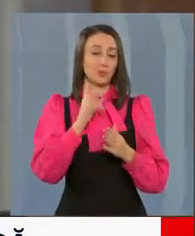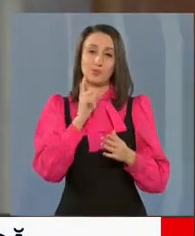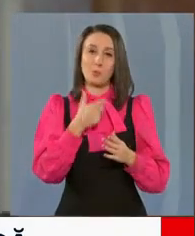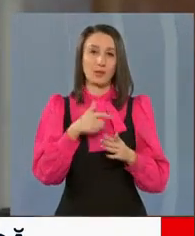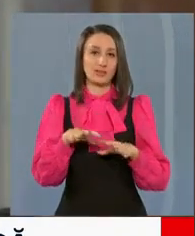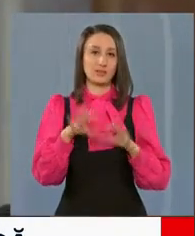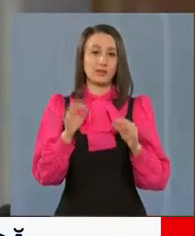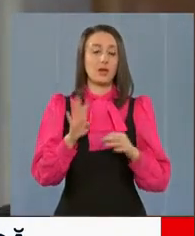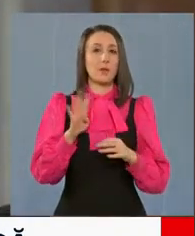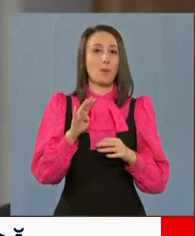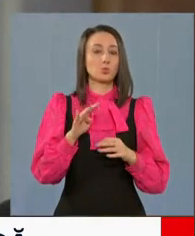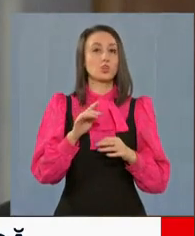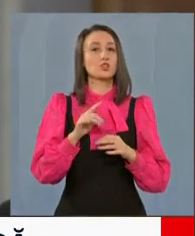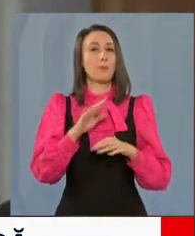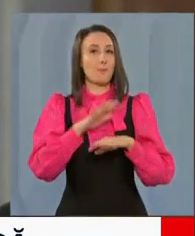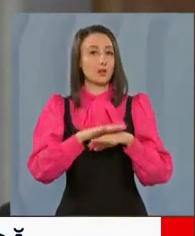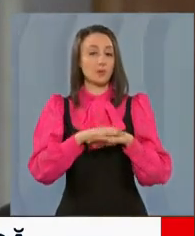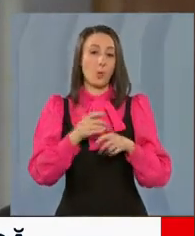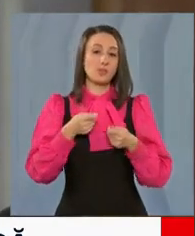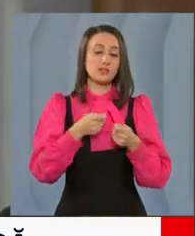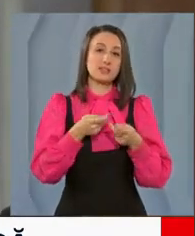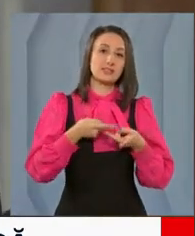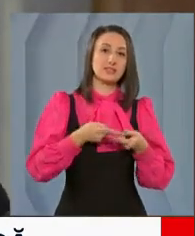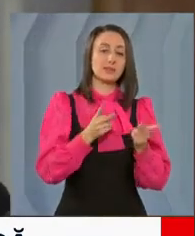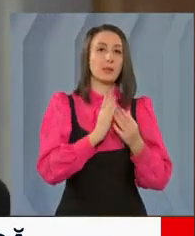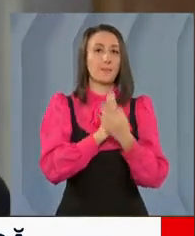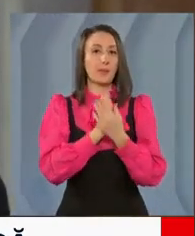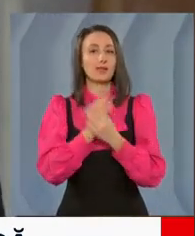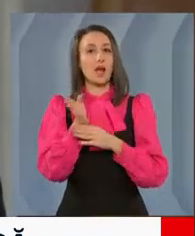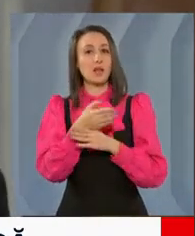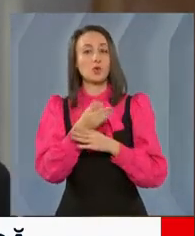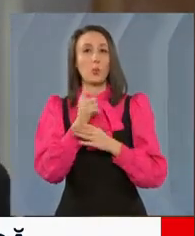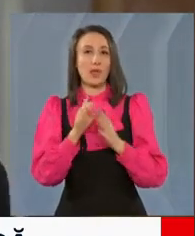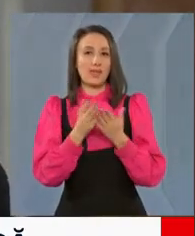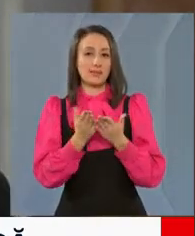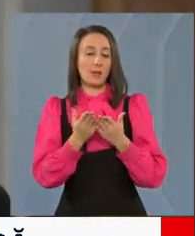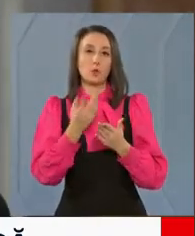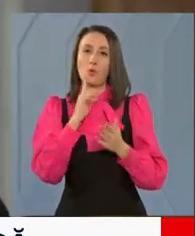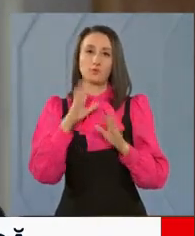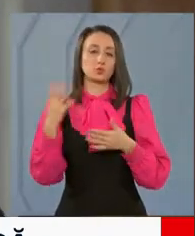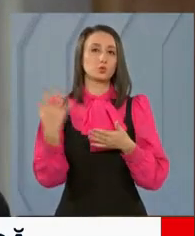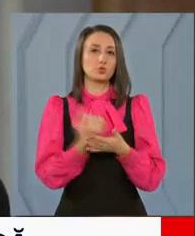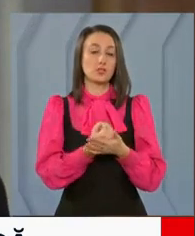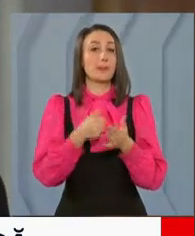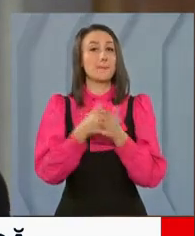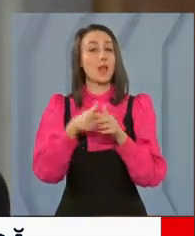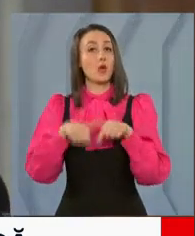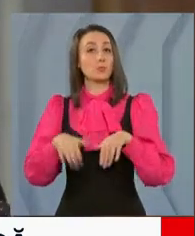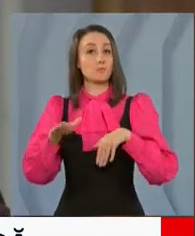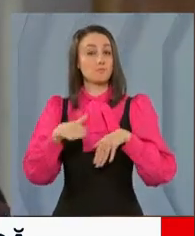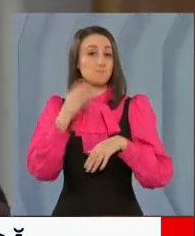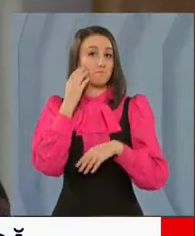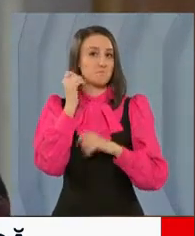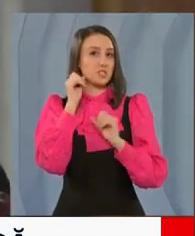se poate găsi peste 40 de matematicieni au insistat să trimită la Biblioteca Națională un exemplar dar nu au avut succes până acum misterul